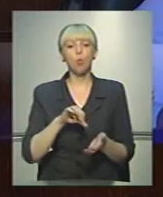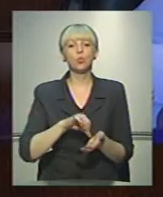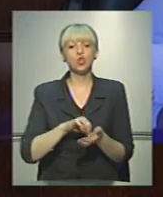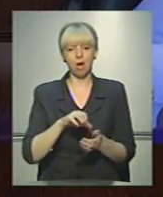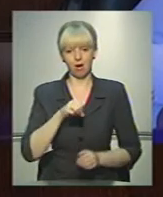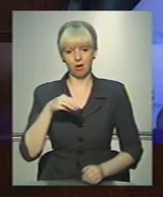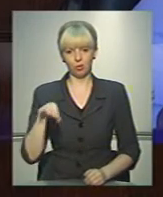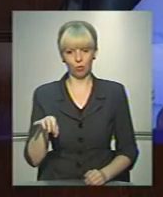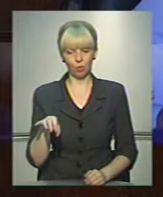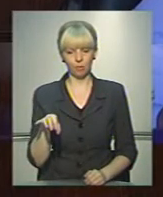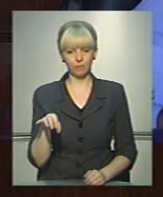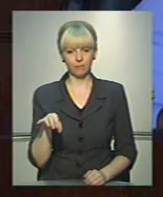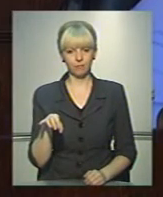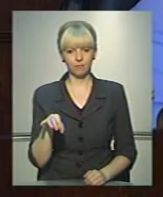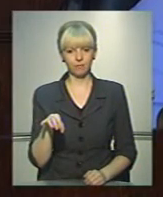учасників АТО,